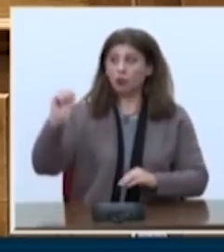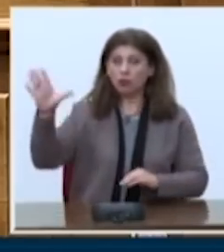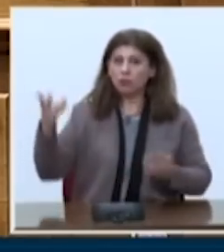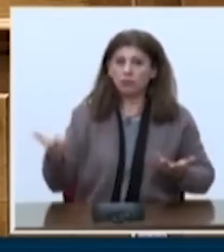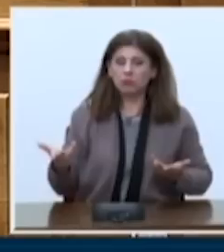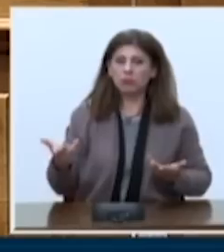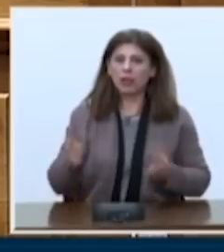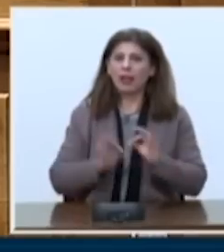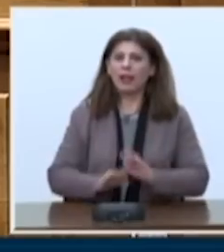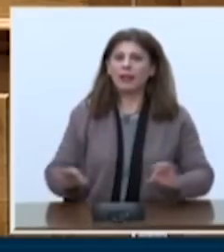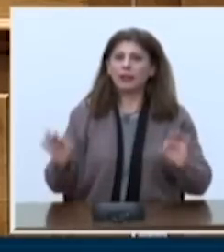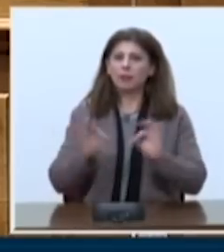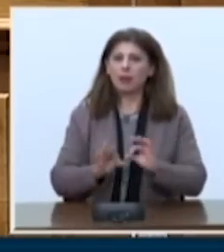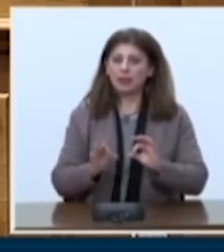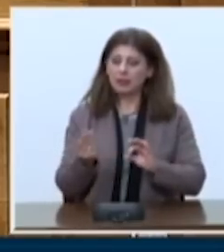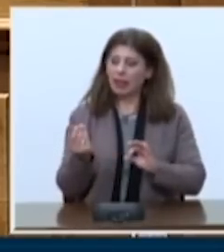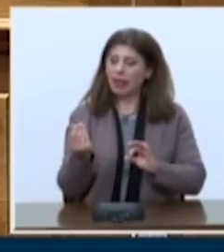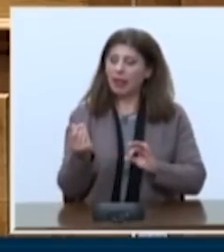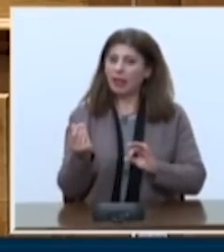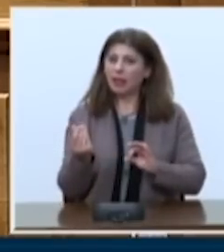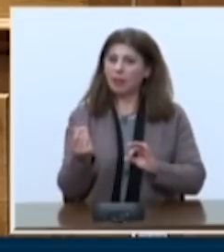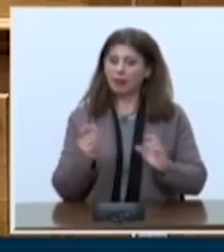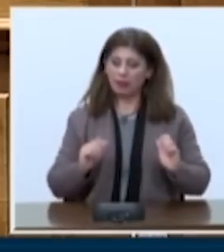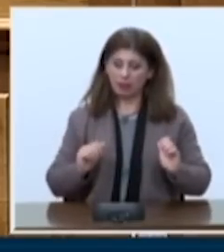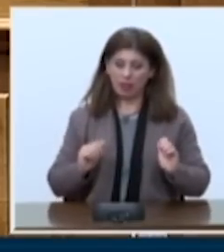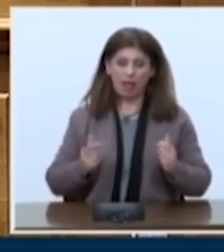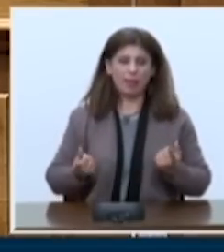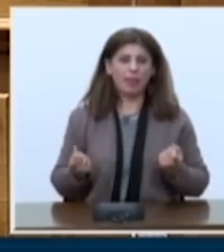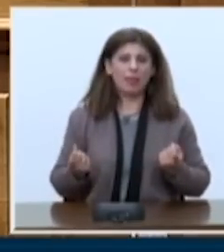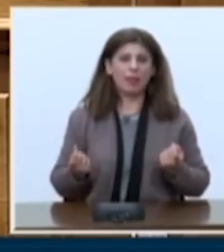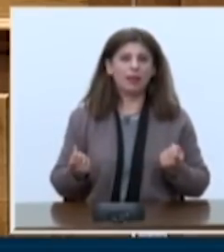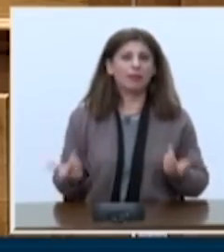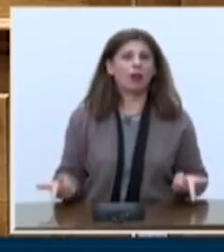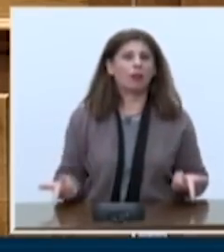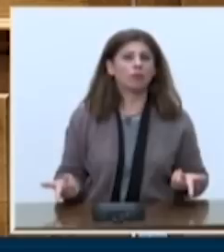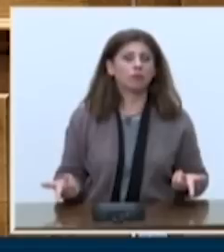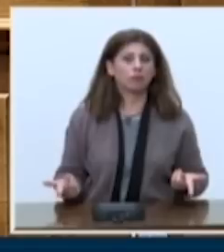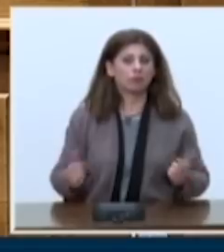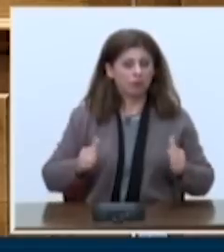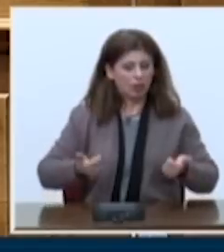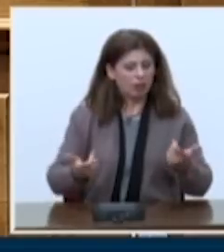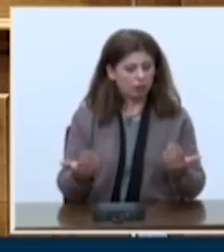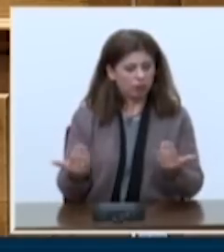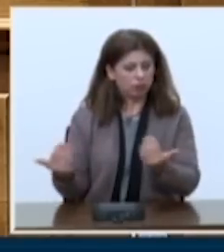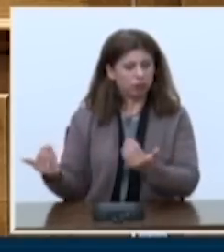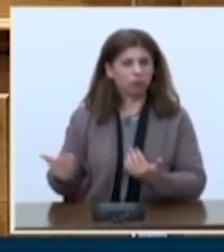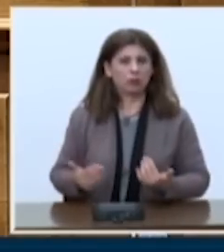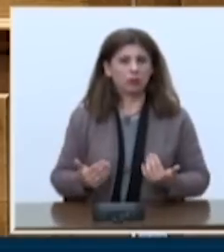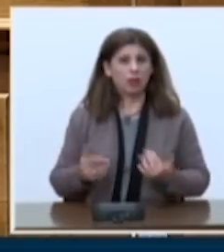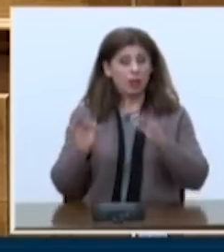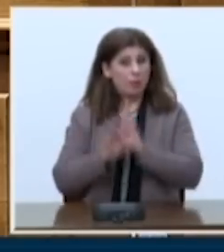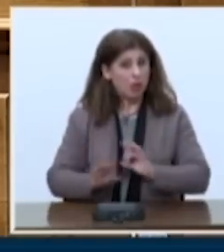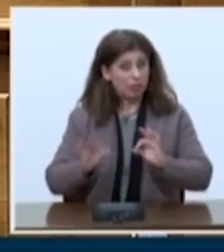ειδών χρηματικά κίνητρα προσέλκυσης. Παρακάτω, ετοιμάζεστε ή